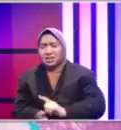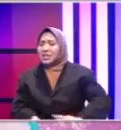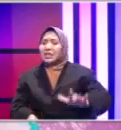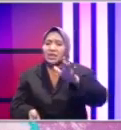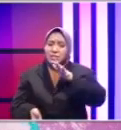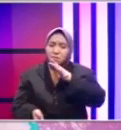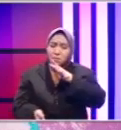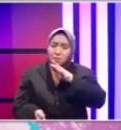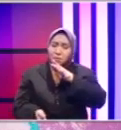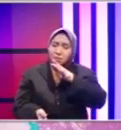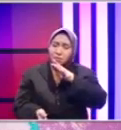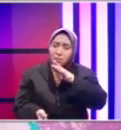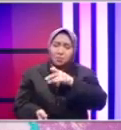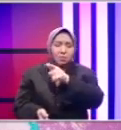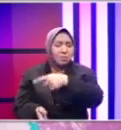Ibu